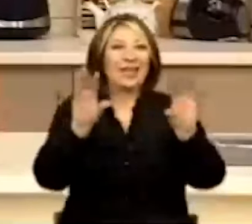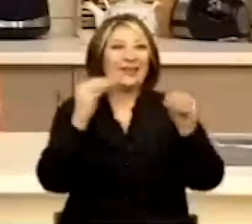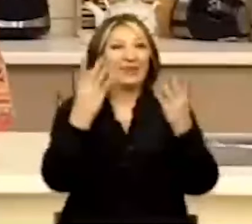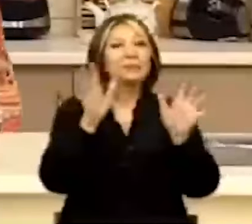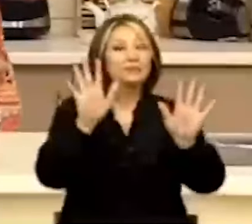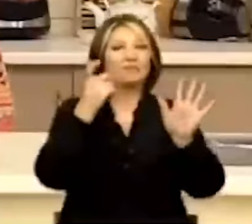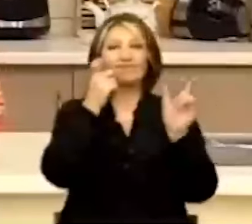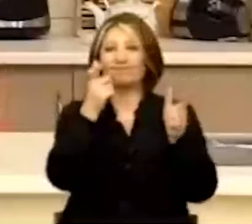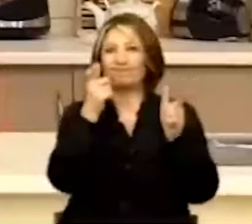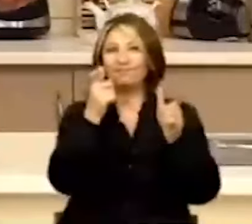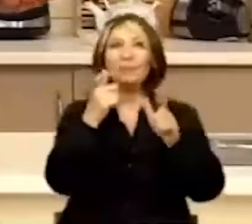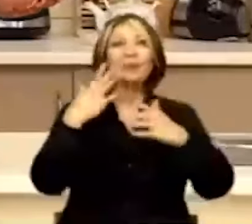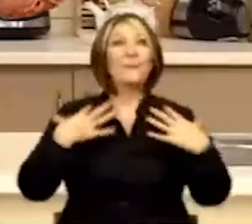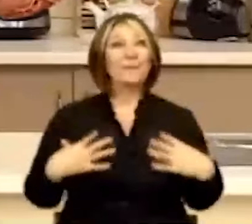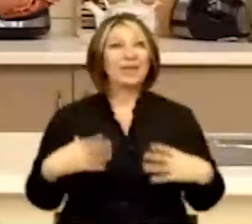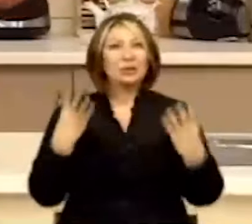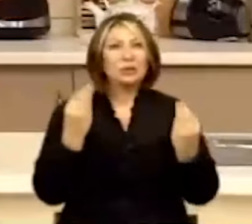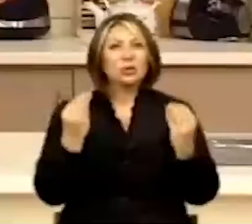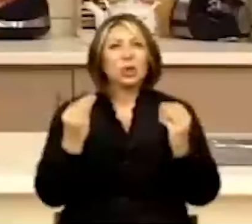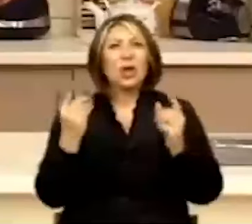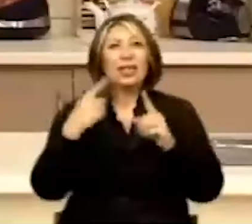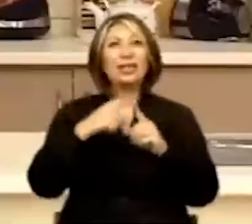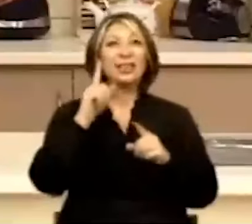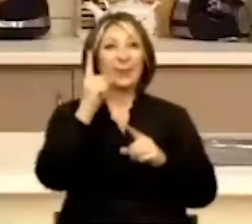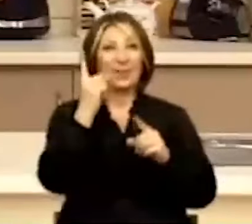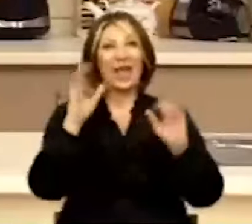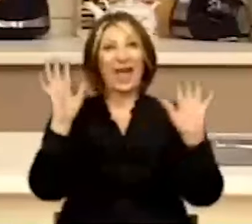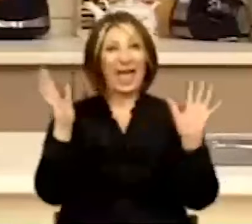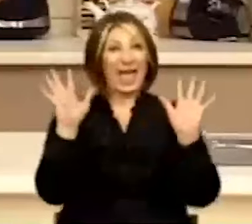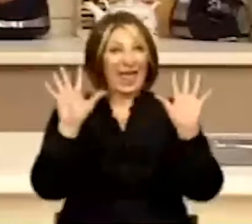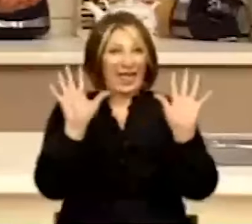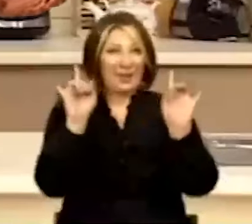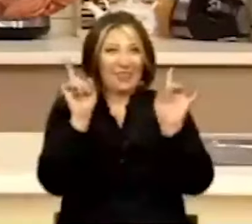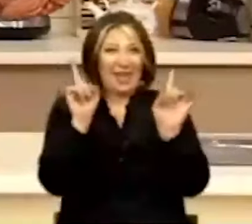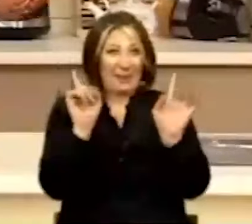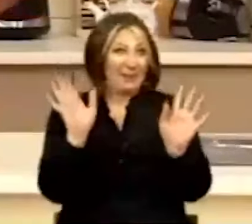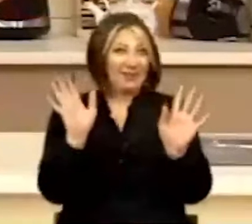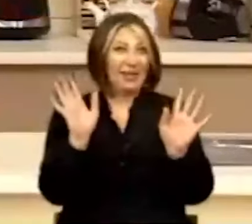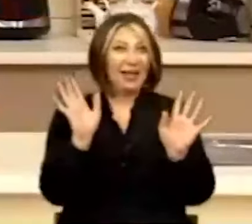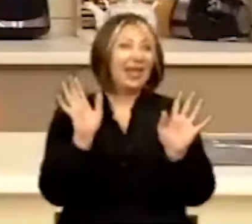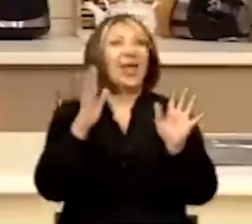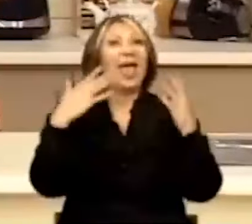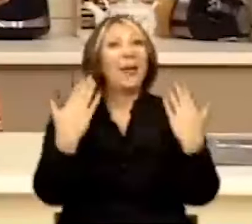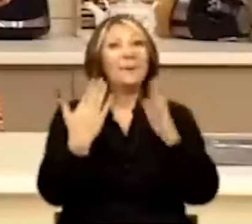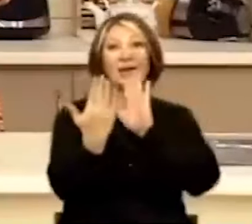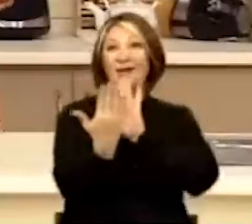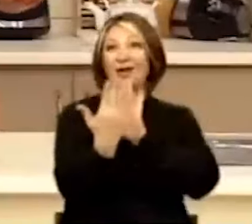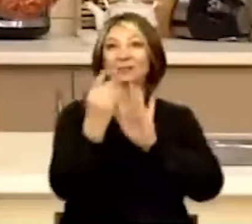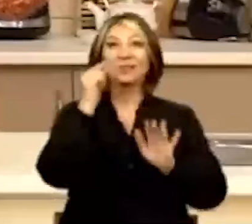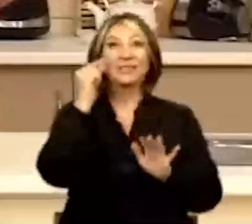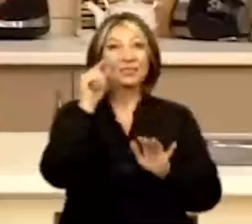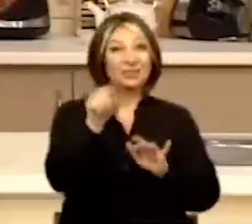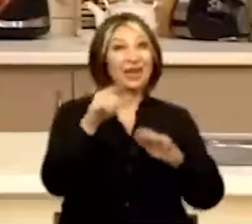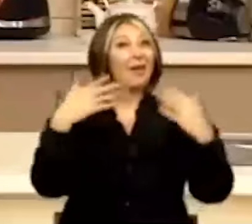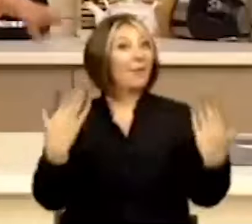Bakın beden dili o kadar etkili ki tek bir hareketle Tek bir hareketle hem karşımızdaki kişi